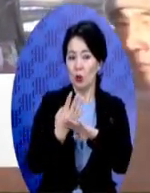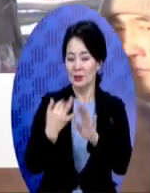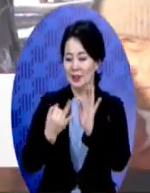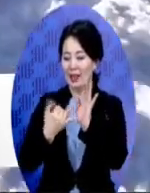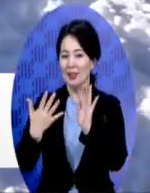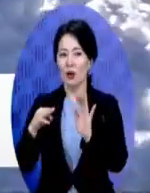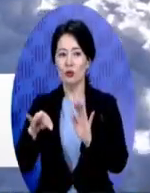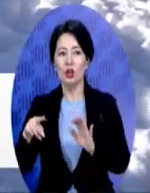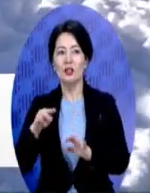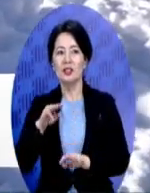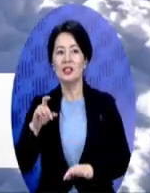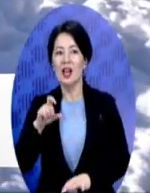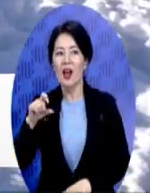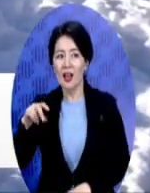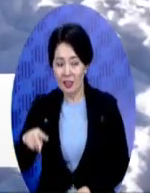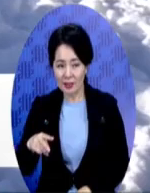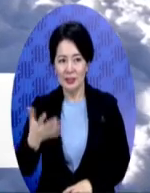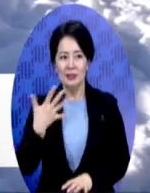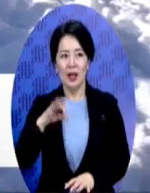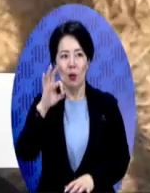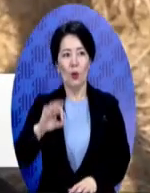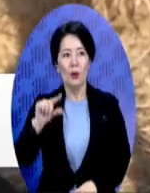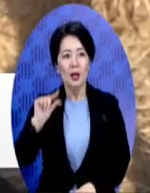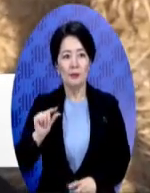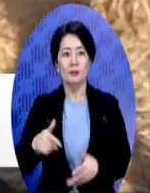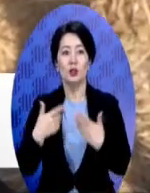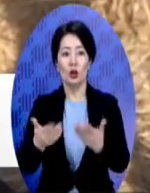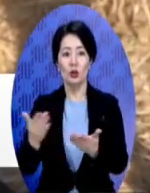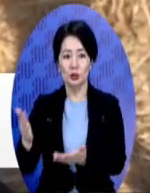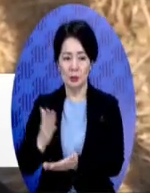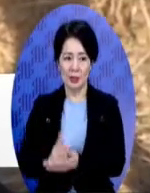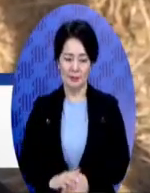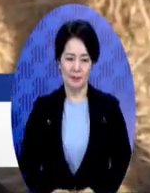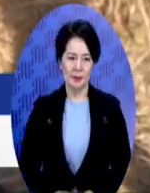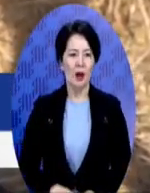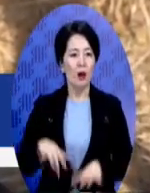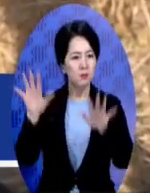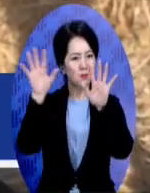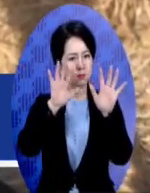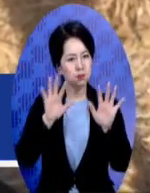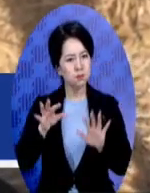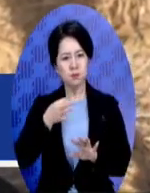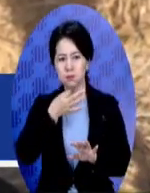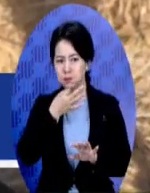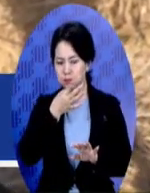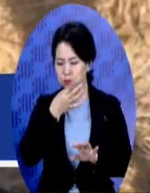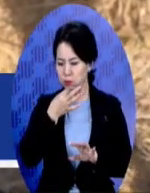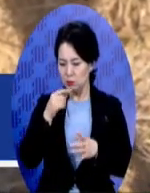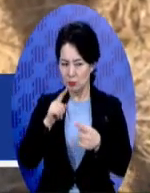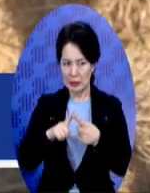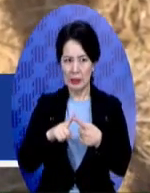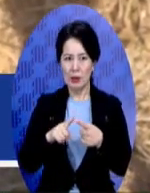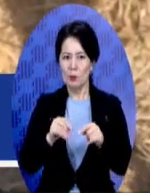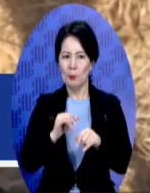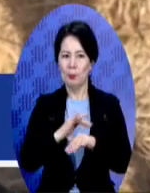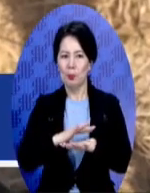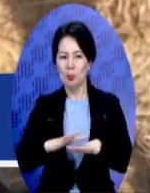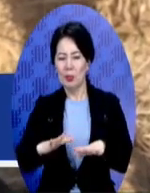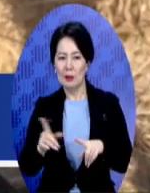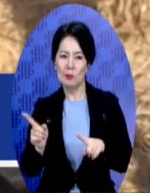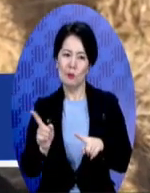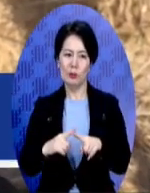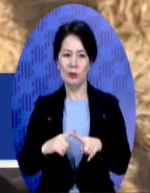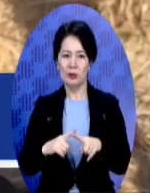тэжээлийг 50% хөнгөлөлттэй үнээр олголоо. Цас одоо ирт дороо, тэгээд бас хайлт хөлдөөд сүлдэн дахид нэмж